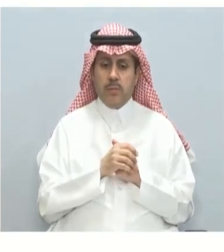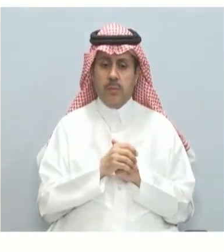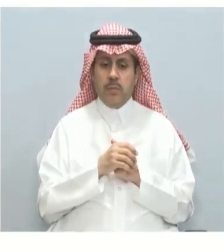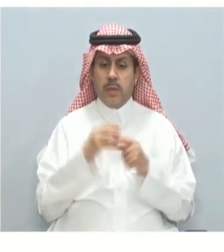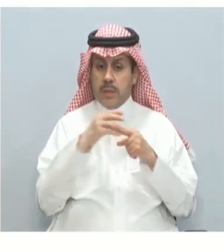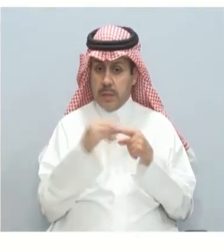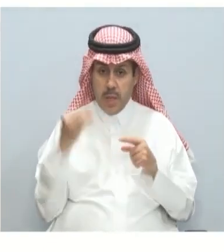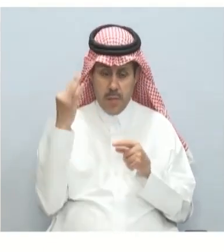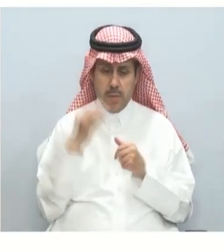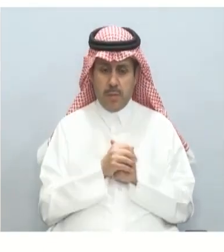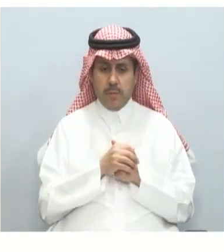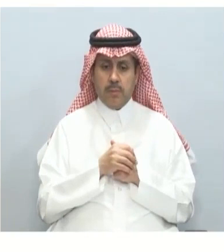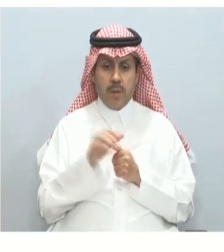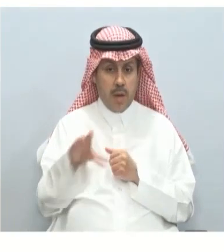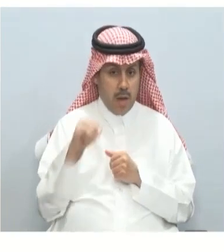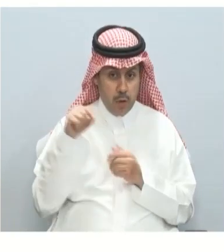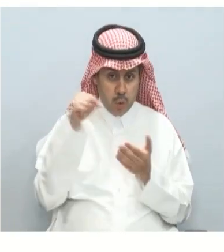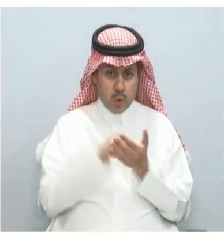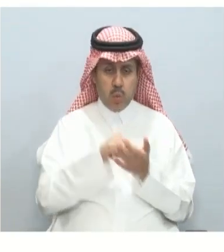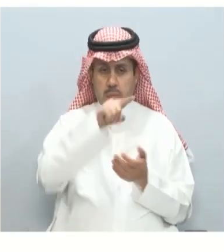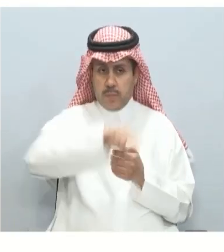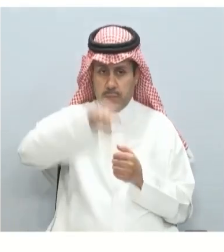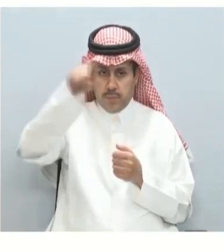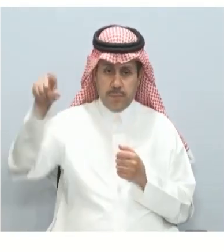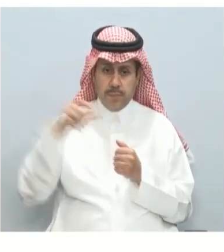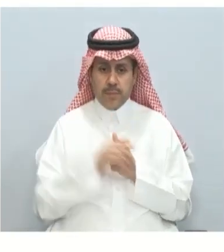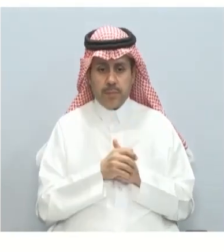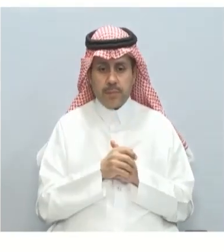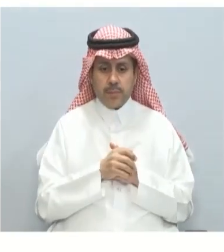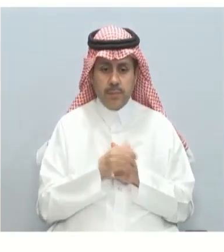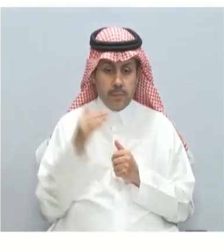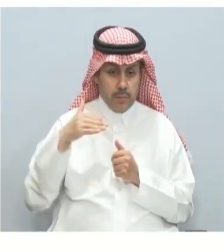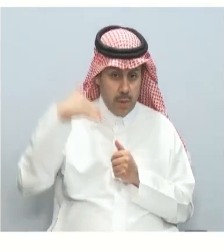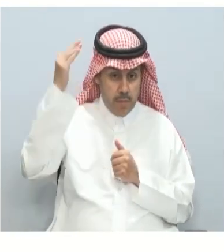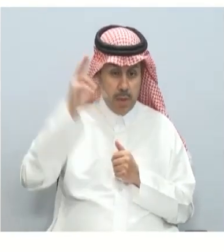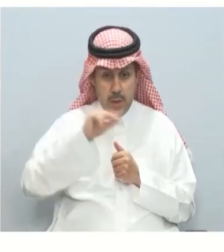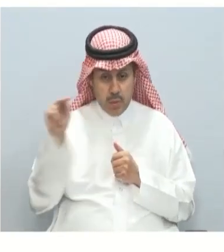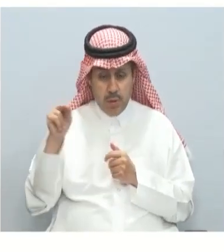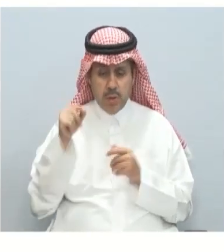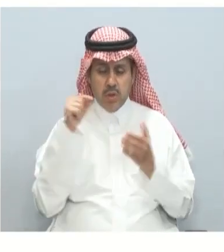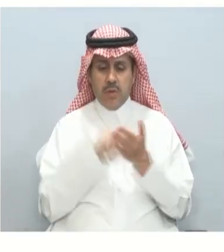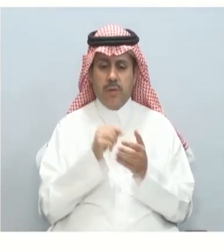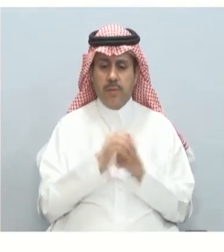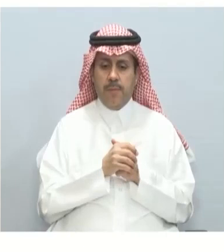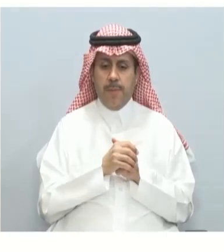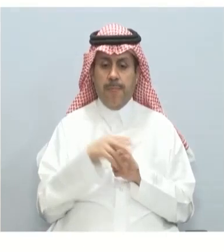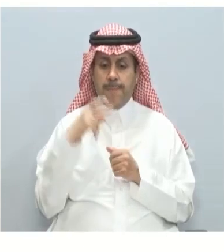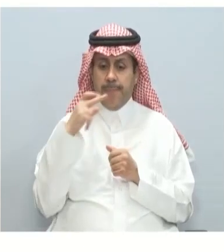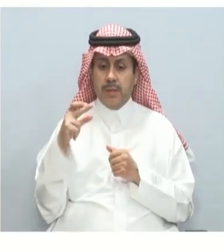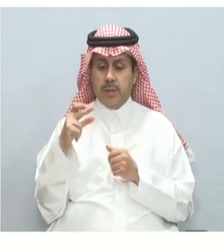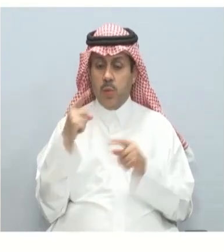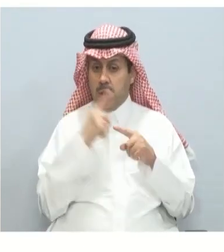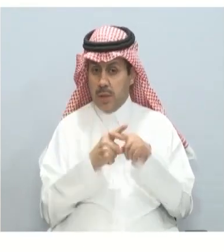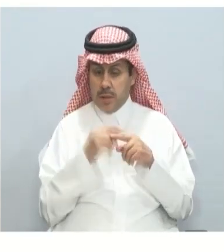سالب 3 نفس الشيء ناخذ اللي داخل الجذر نقول اكس زائد 3 اكبر او يساوي صفر لما نحلها راح تكون اكس